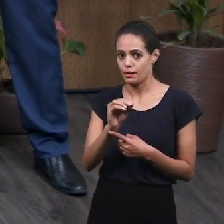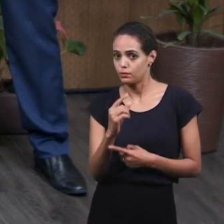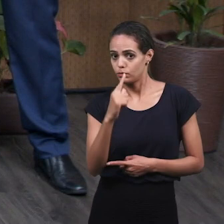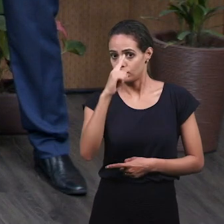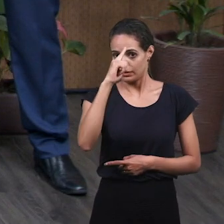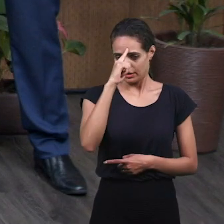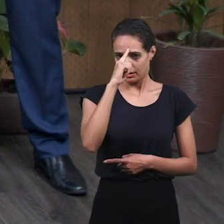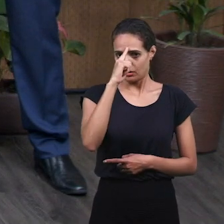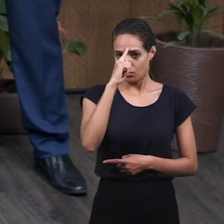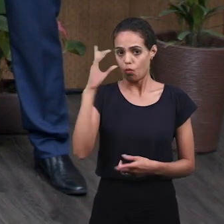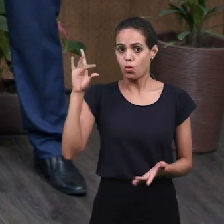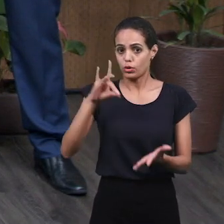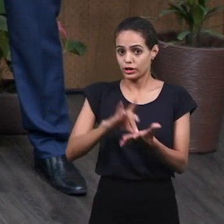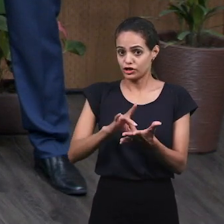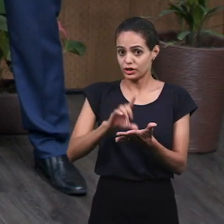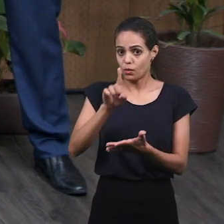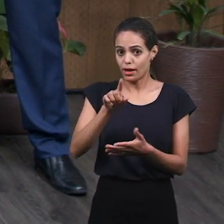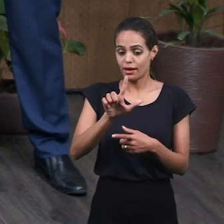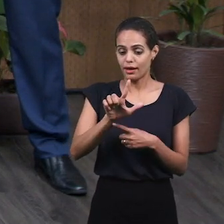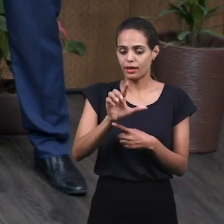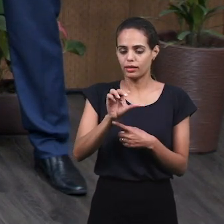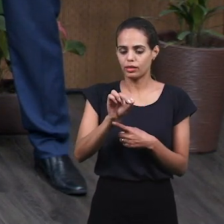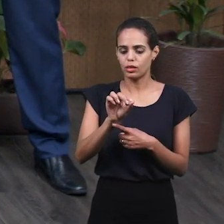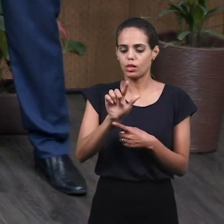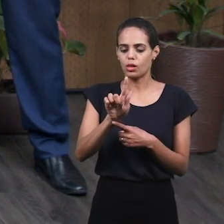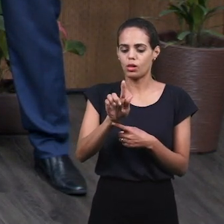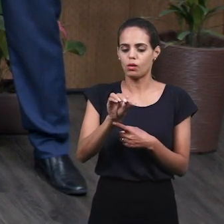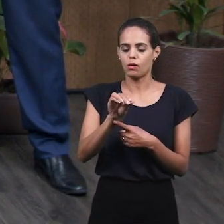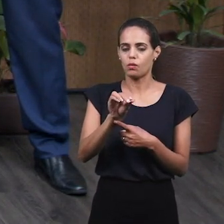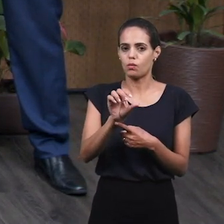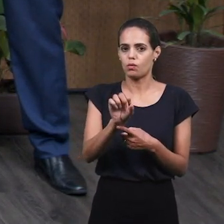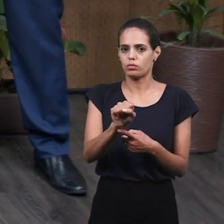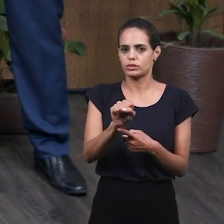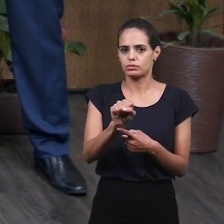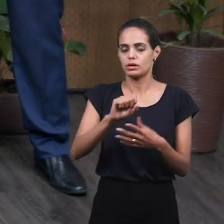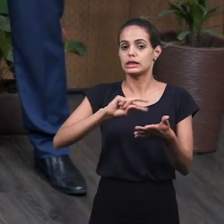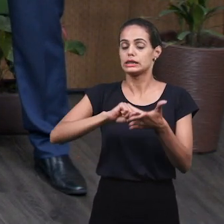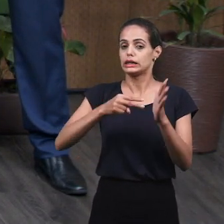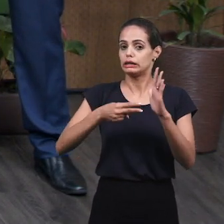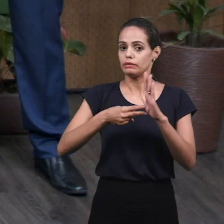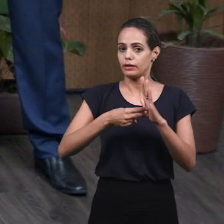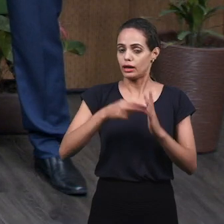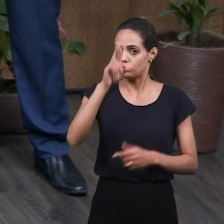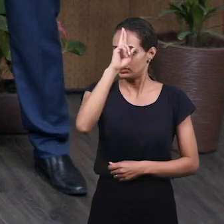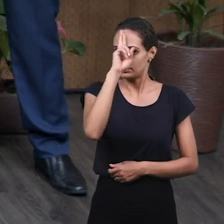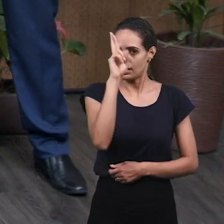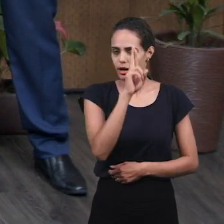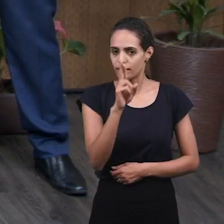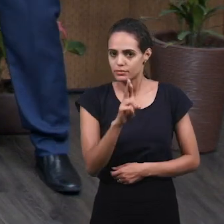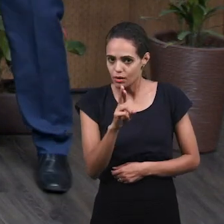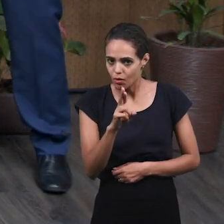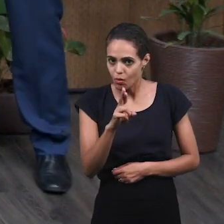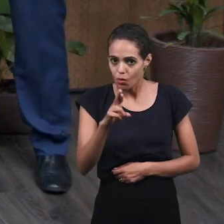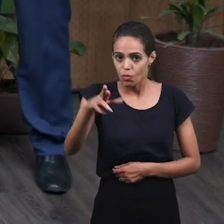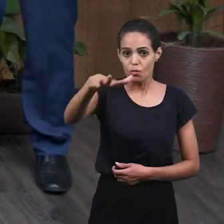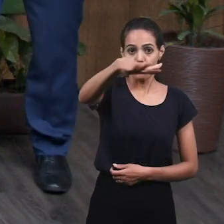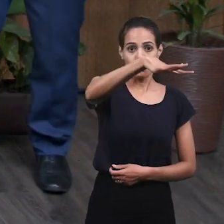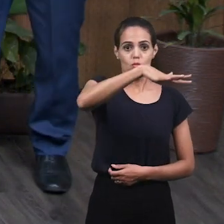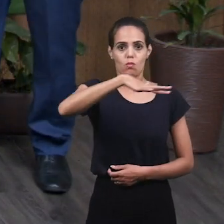logos, a pour les philosophes une signification de la raison qui domine l'univers.